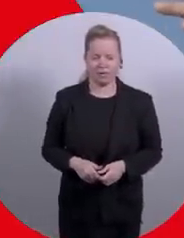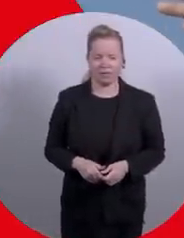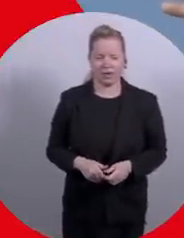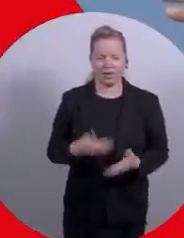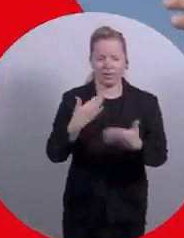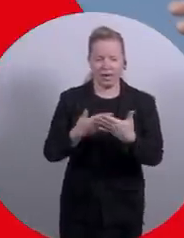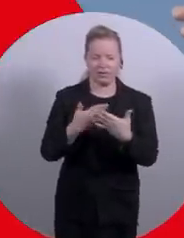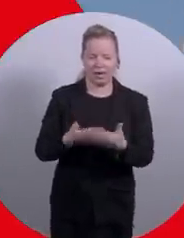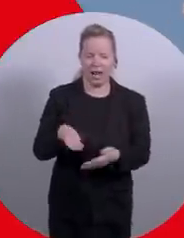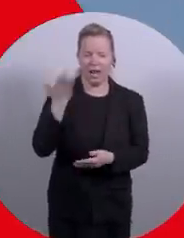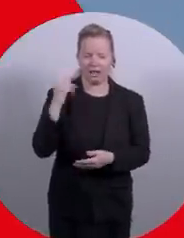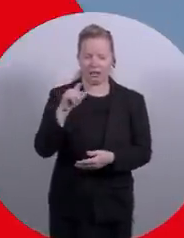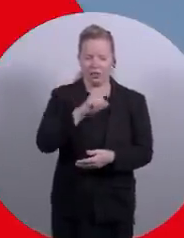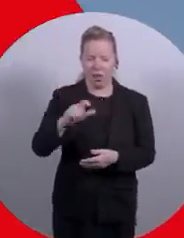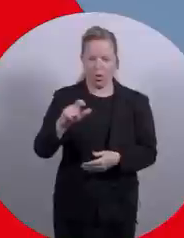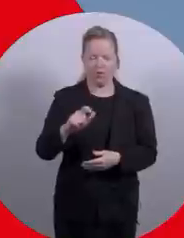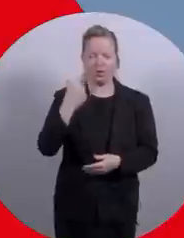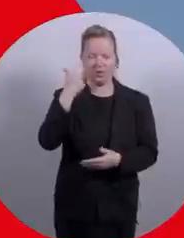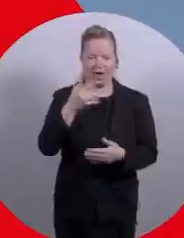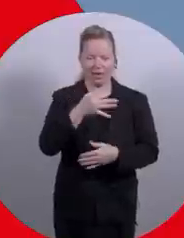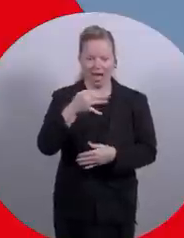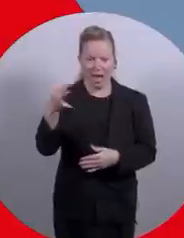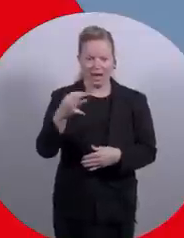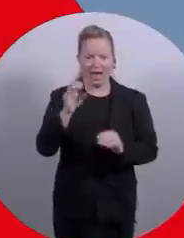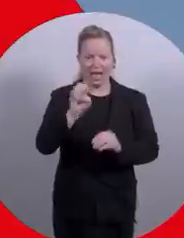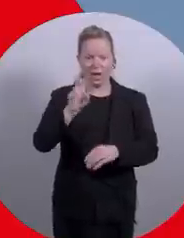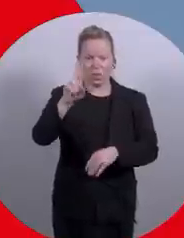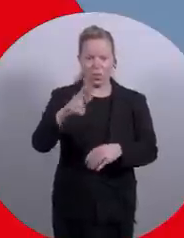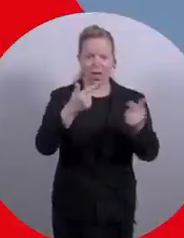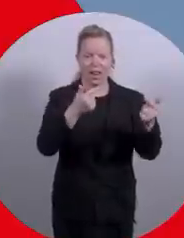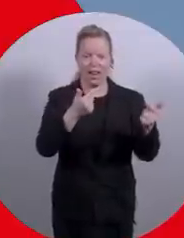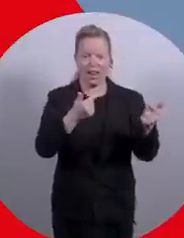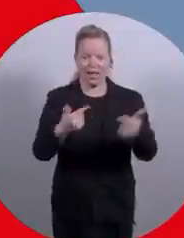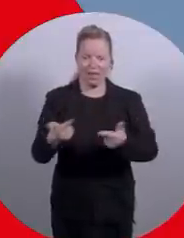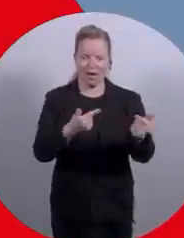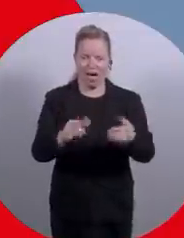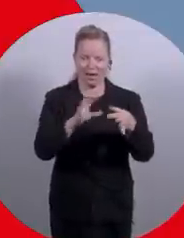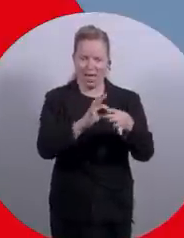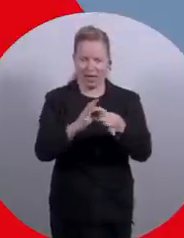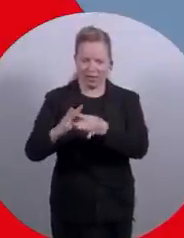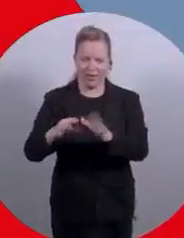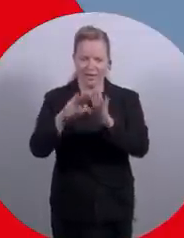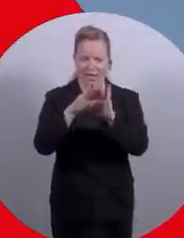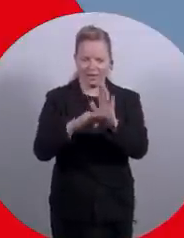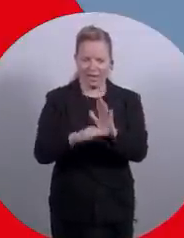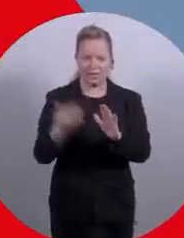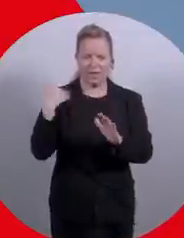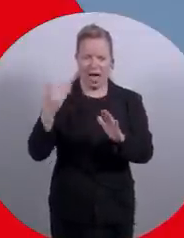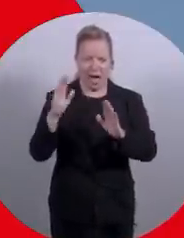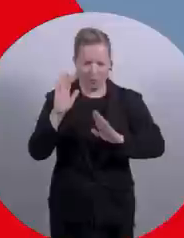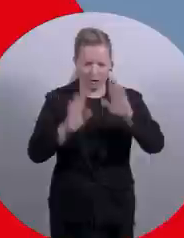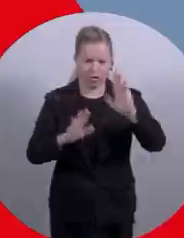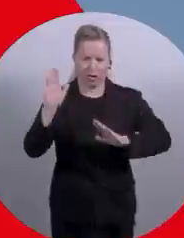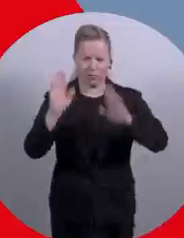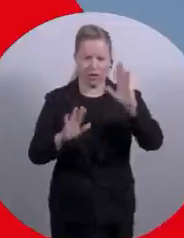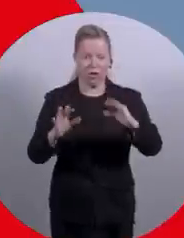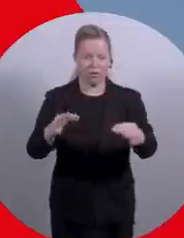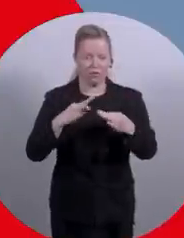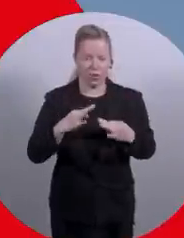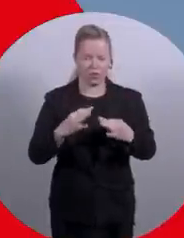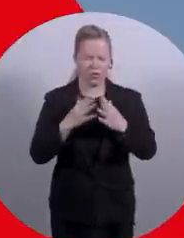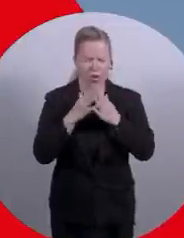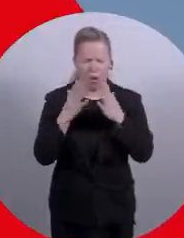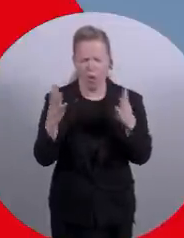jetzt vor zwei Tagen dass EU lieferkettengesetz abgestimmt im Plenum und das ist eine riesengroße Sache für uns